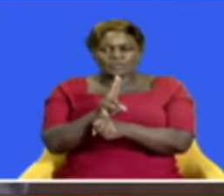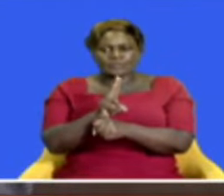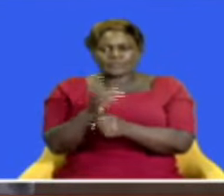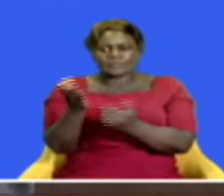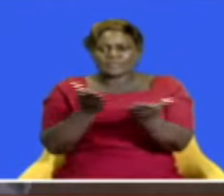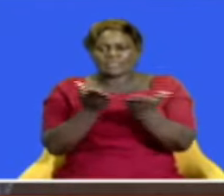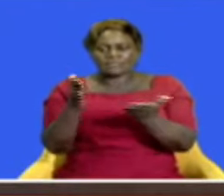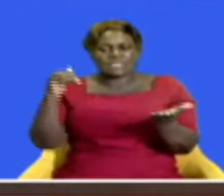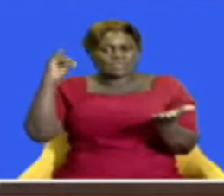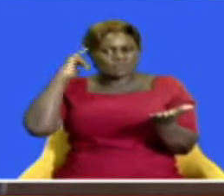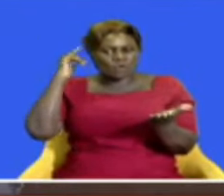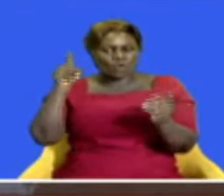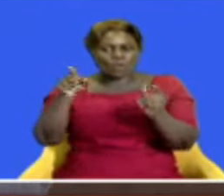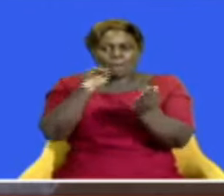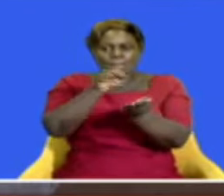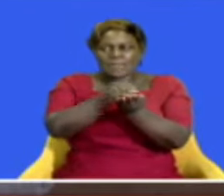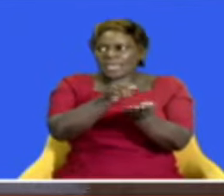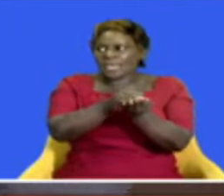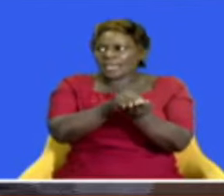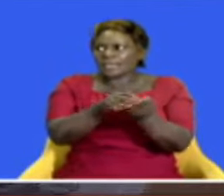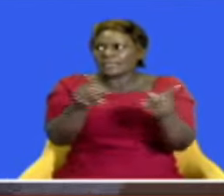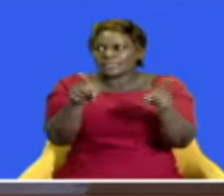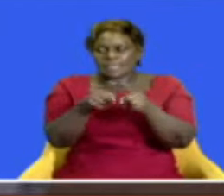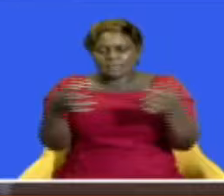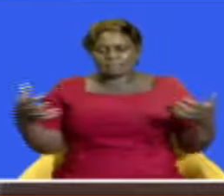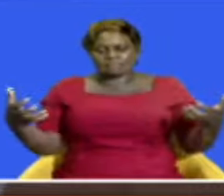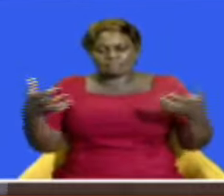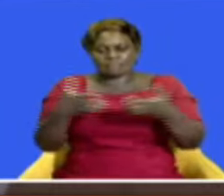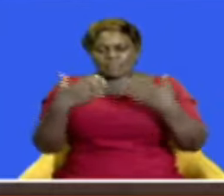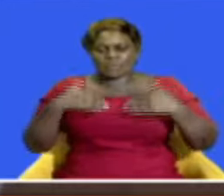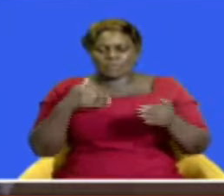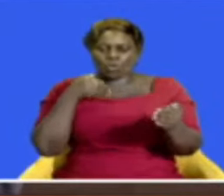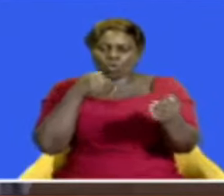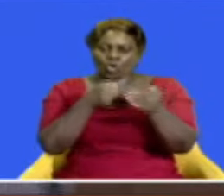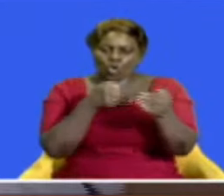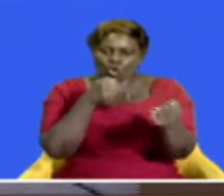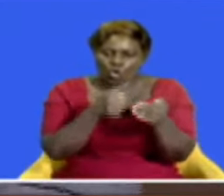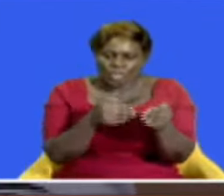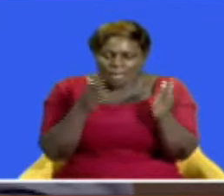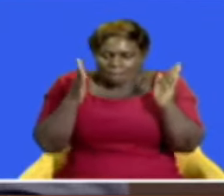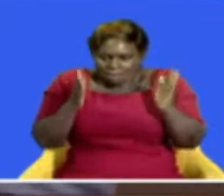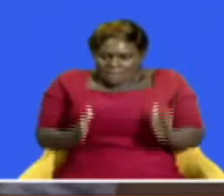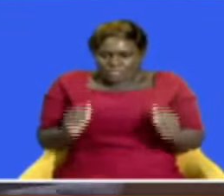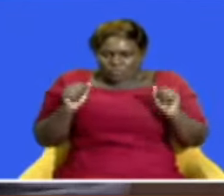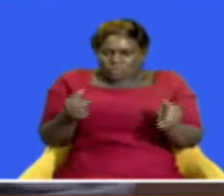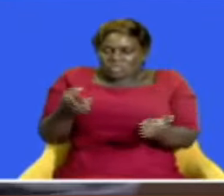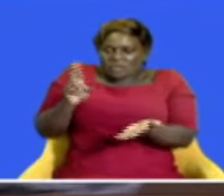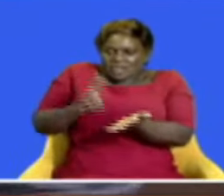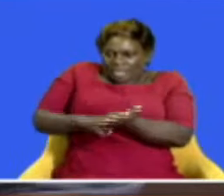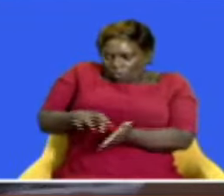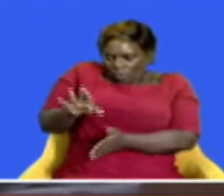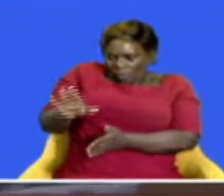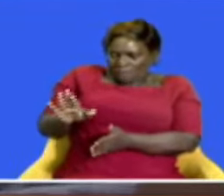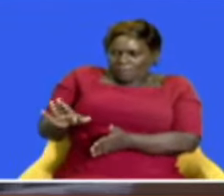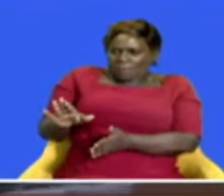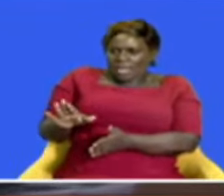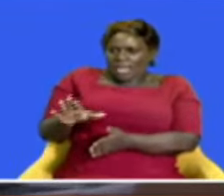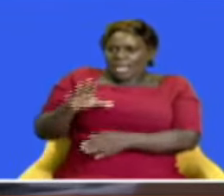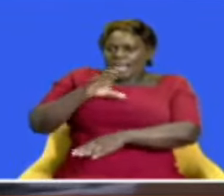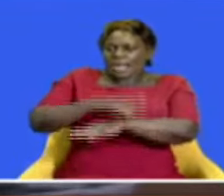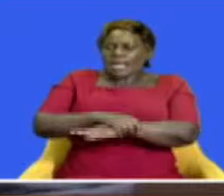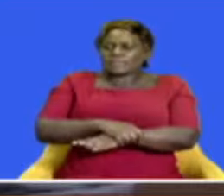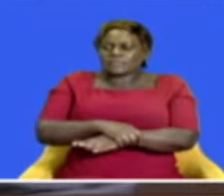huduma za simu na benki. Inaleta watu karibu sana kwa sababu mtu anaweza kuwa na rekodi yake, anaweza kupata